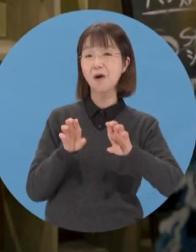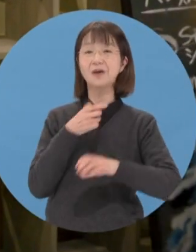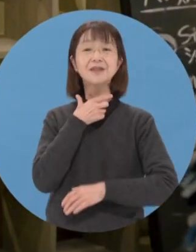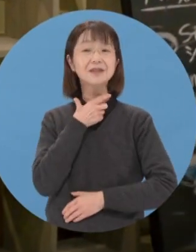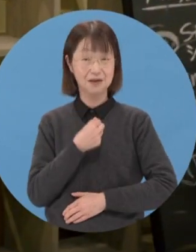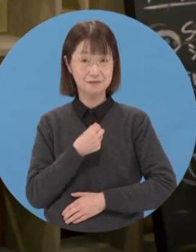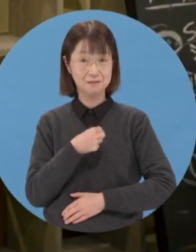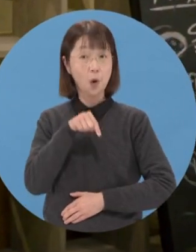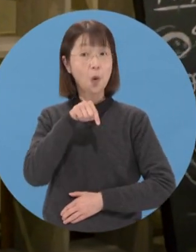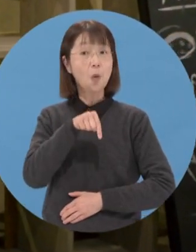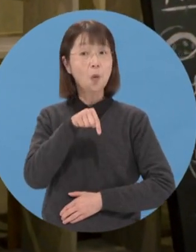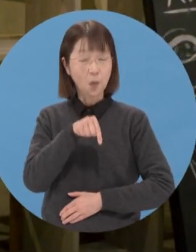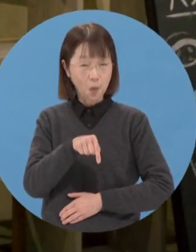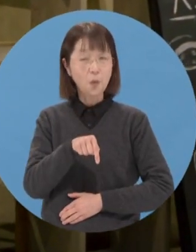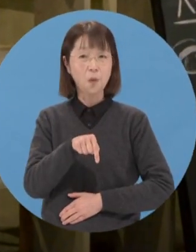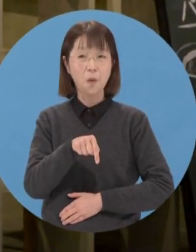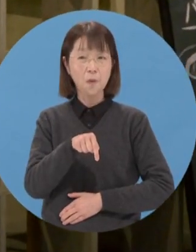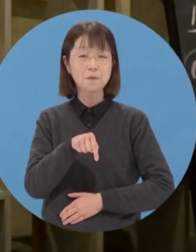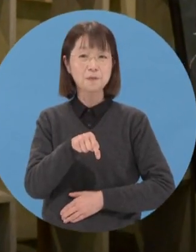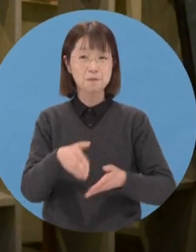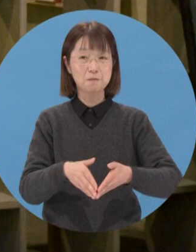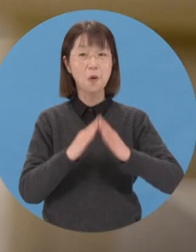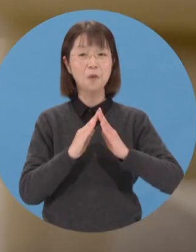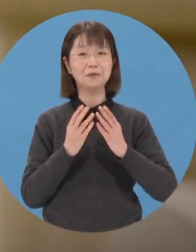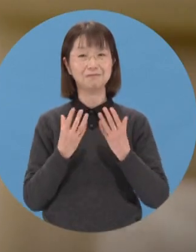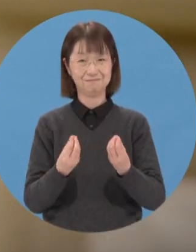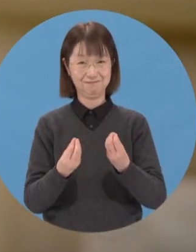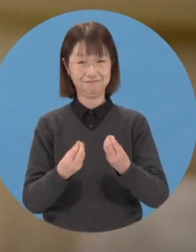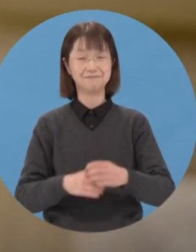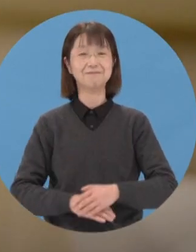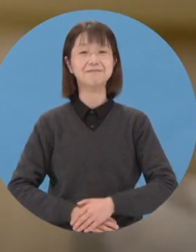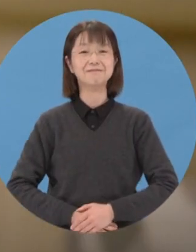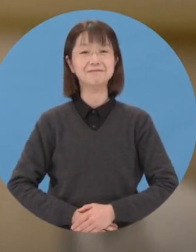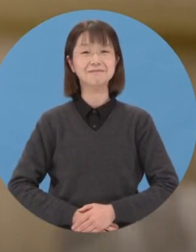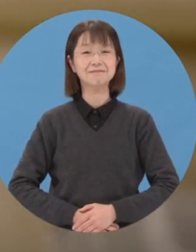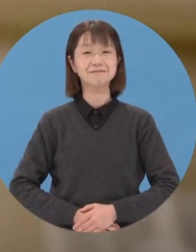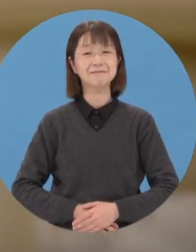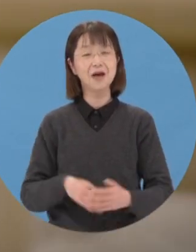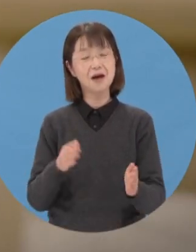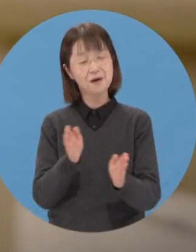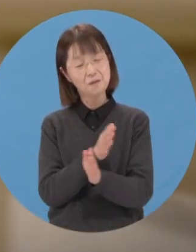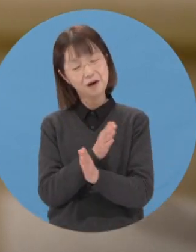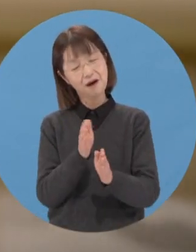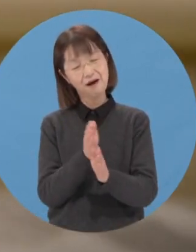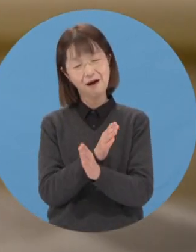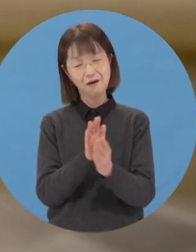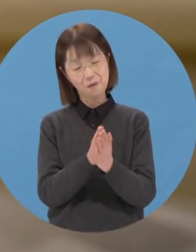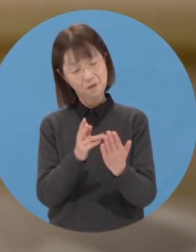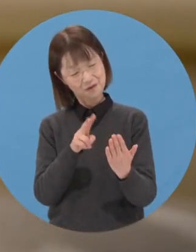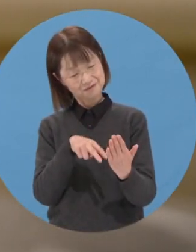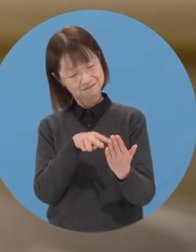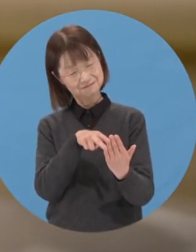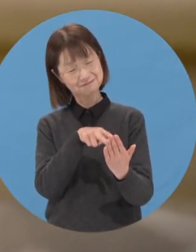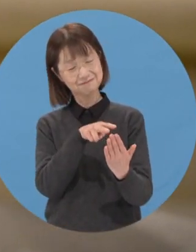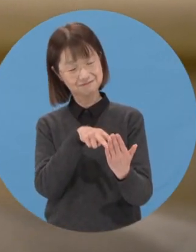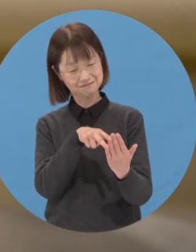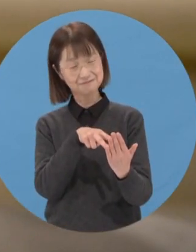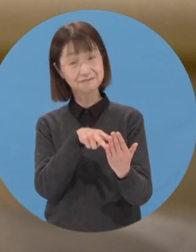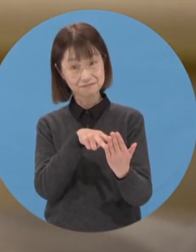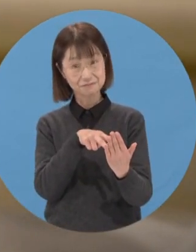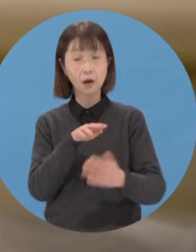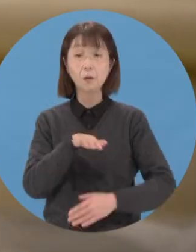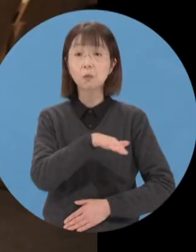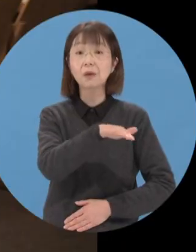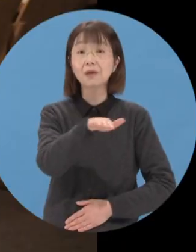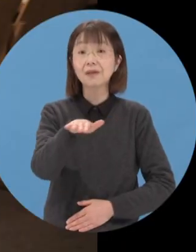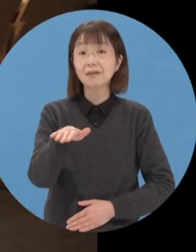地という場所をあの作らせていただきました。 ゆったりと読書を楽しんだり、時には人々が集